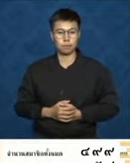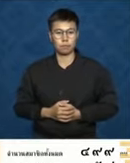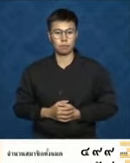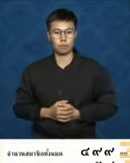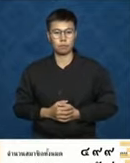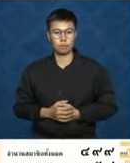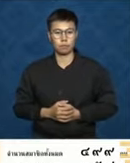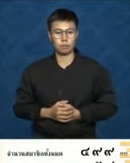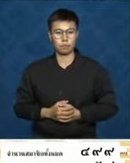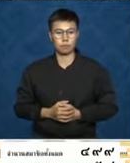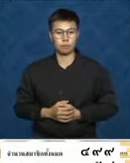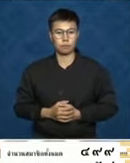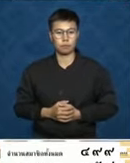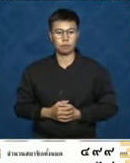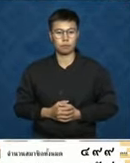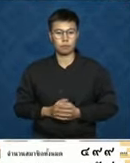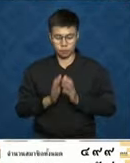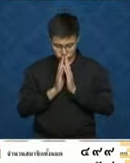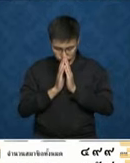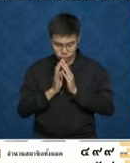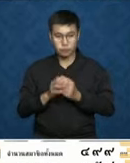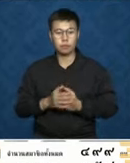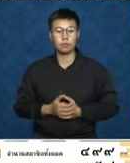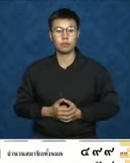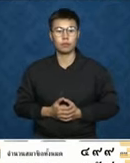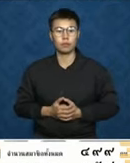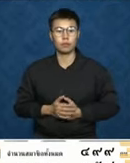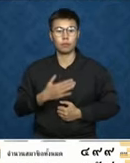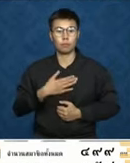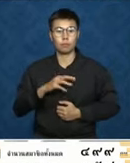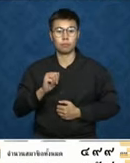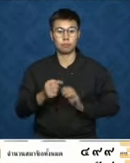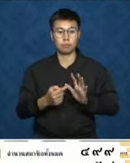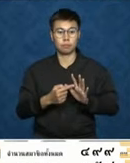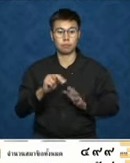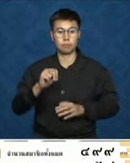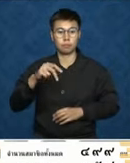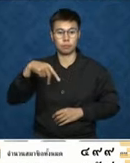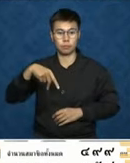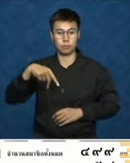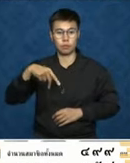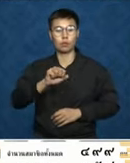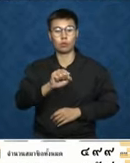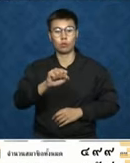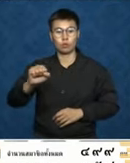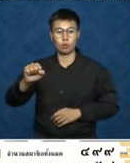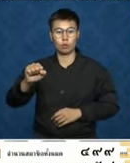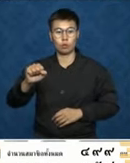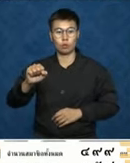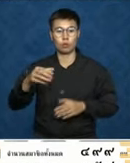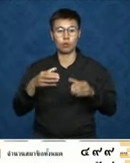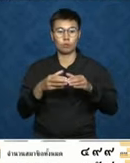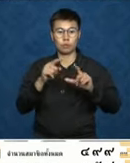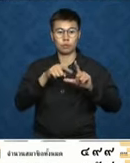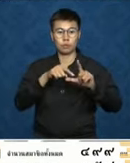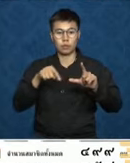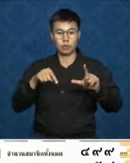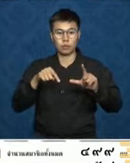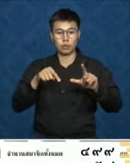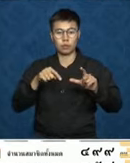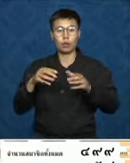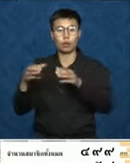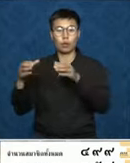ครับเรียนท่านประธานสภาที่เคารพกระผมมานพคีรีภูวดลสมาชิกสภาผู้แทนราษฎรพรรก้าวกลายสสด